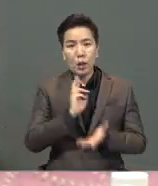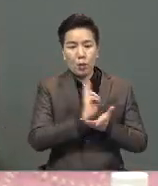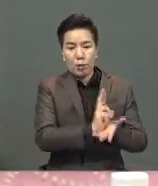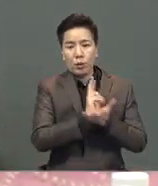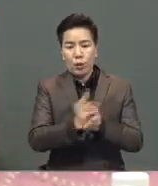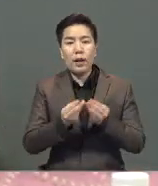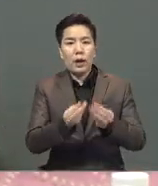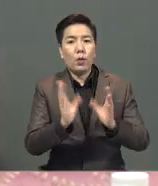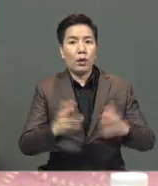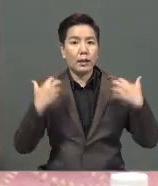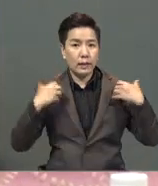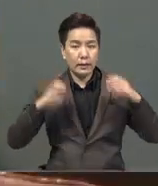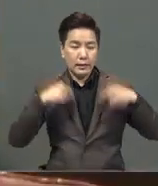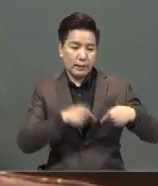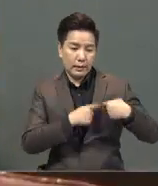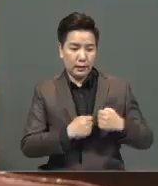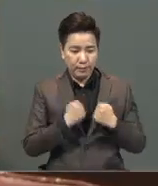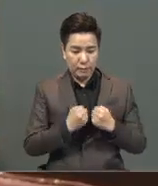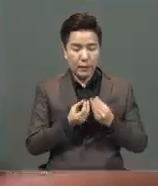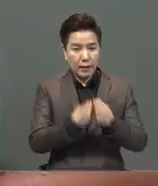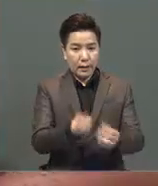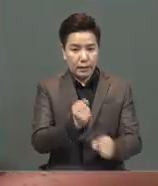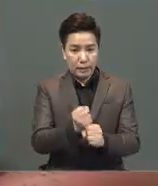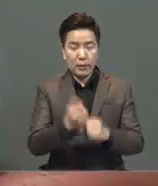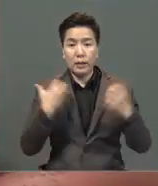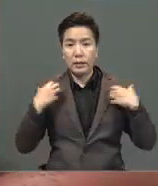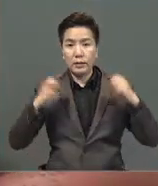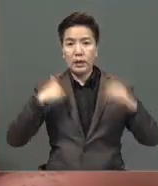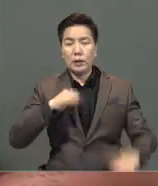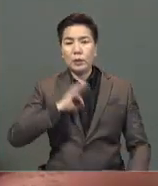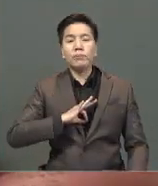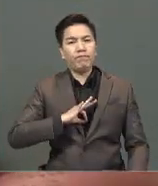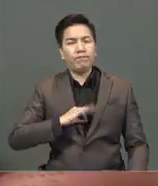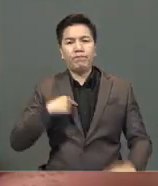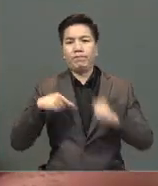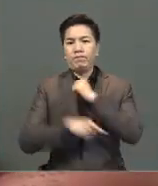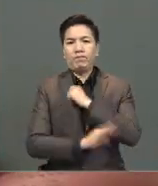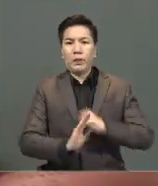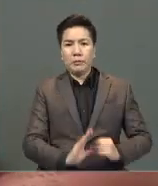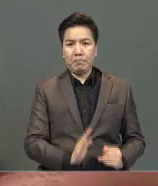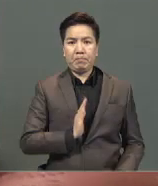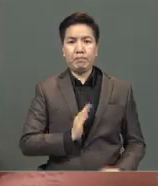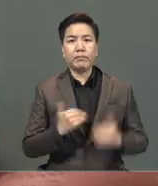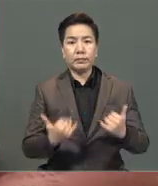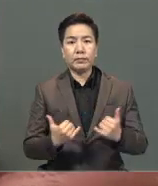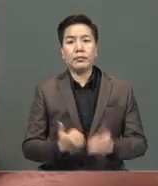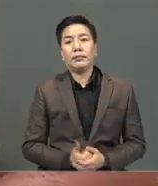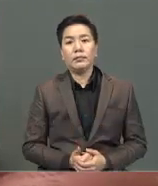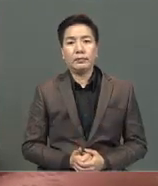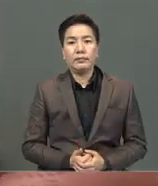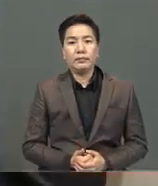รางวัลกับข้าราชการเพื่อเป็นกำลังใจในการทำงานและจะช่วยให้ข้าราชการไม่ทุจริตเจ้าหน้าที่ด้วยความ